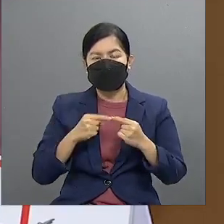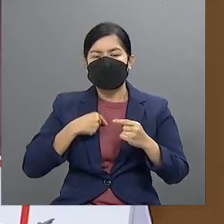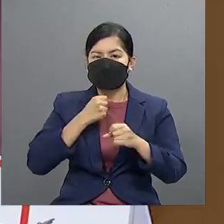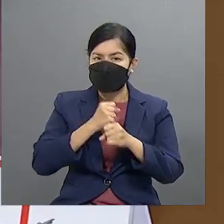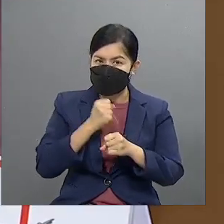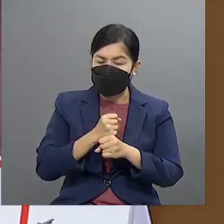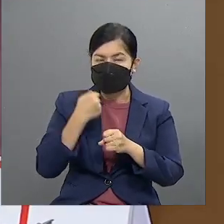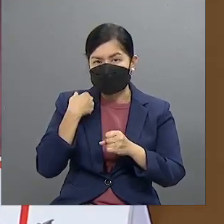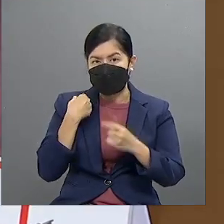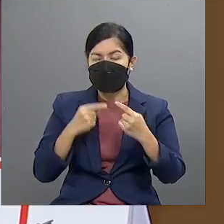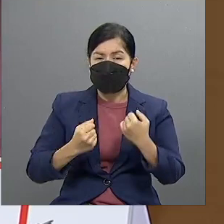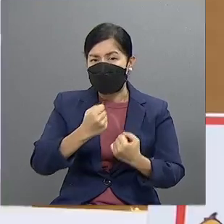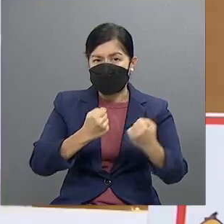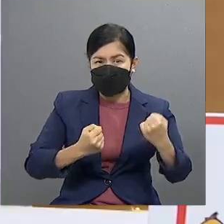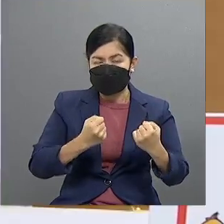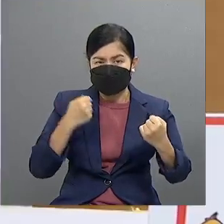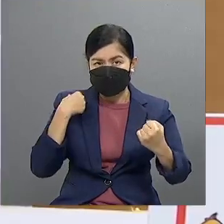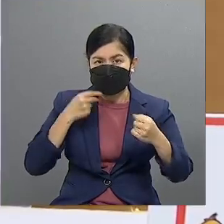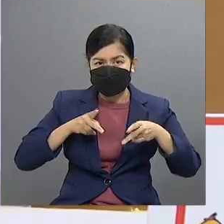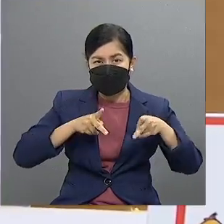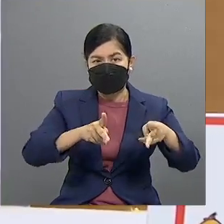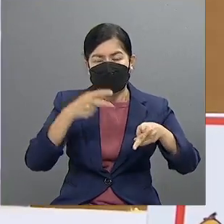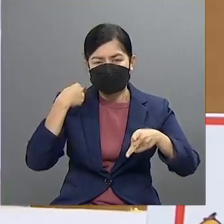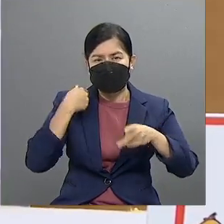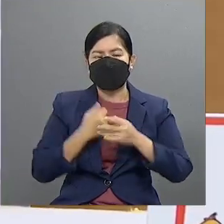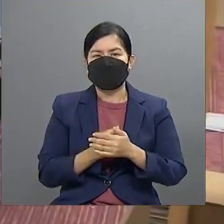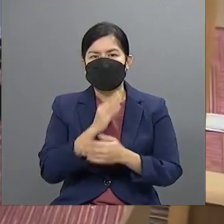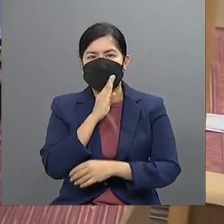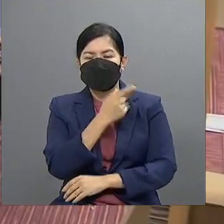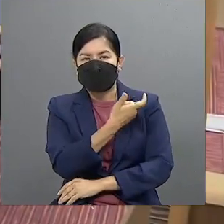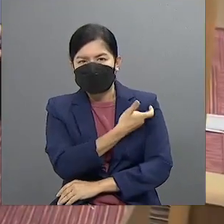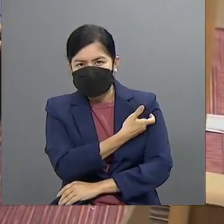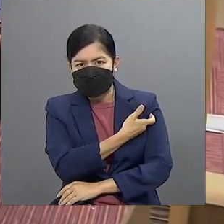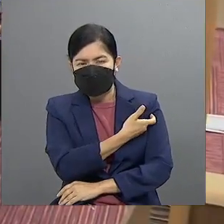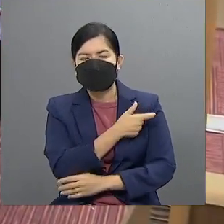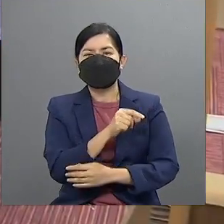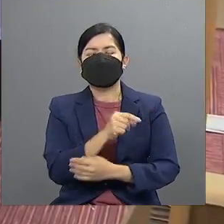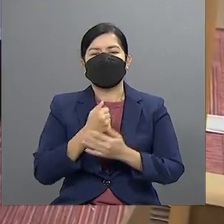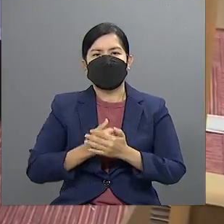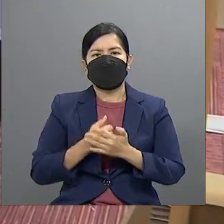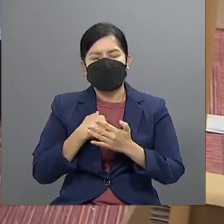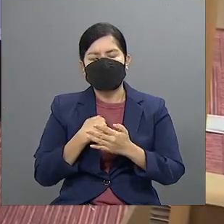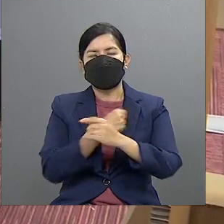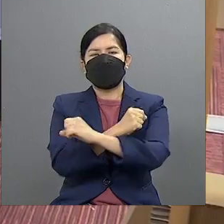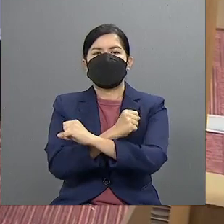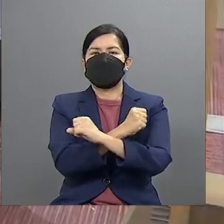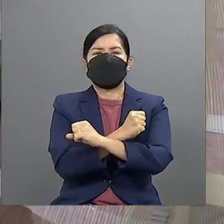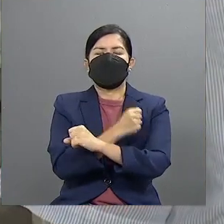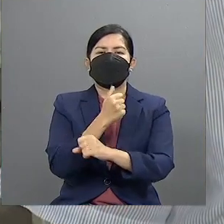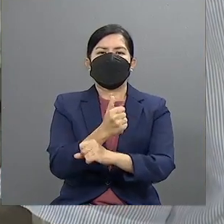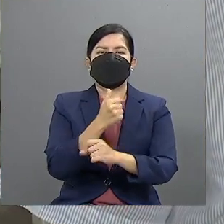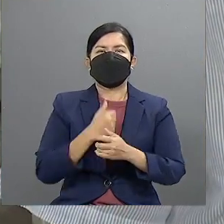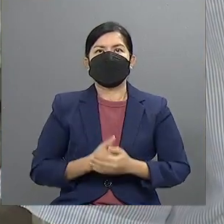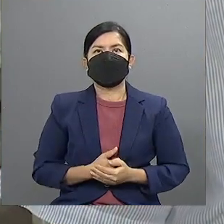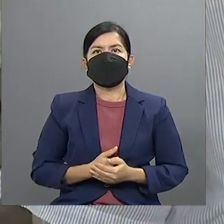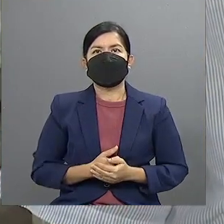างทีถ้าเราฉีดวัคซีนแล้วมันก็จะเข้าง่ายไงบางทีจัด